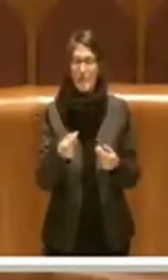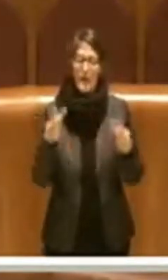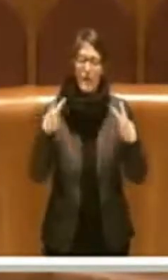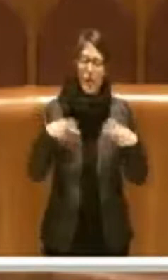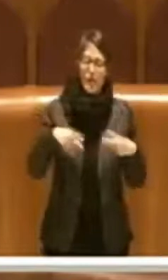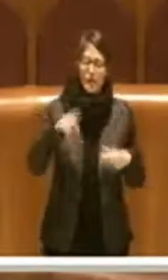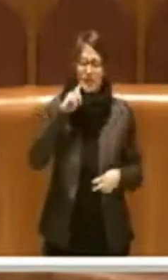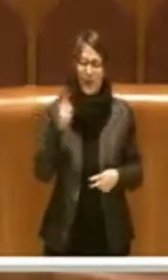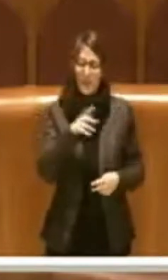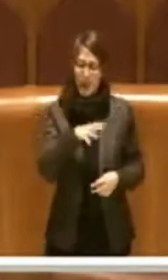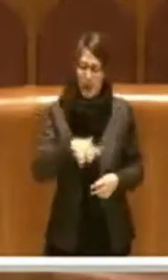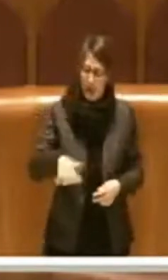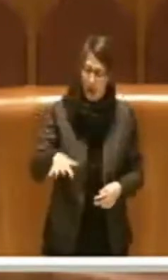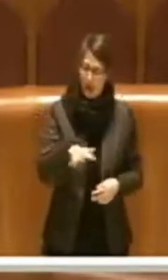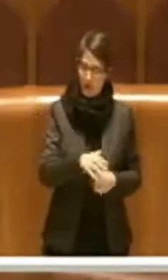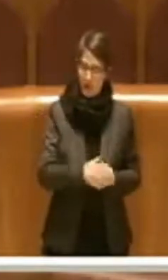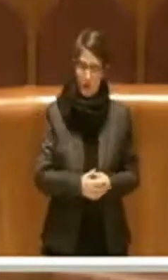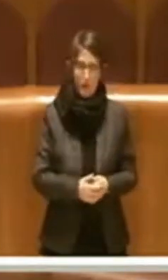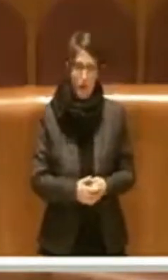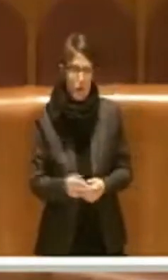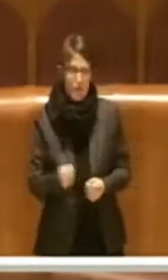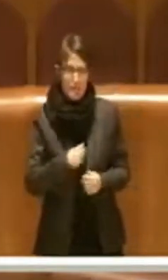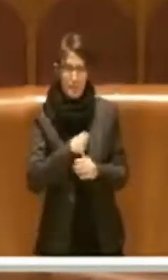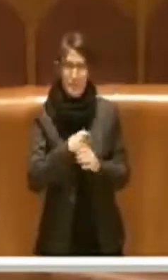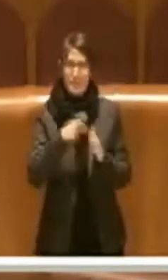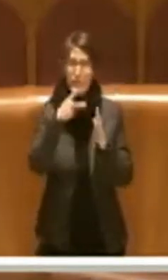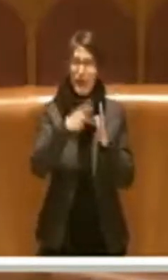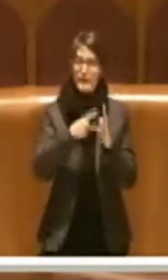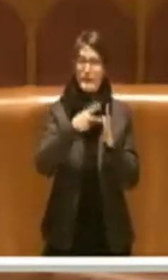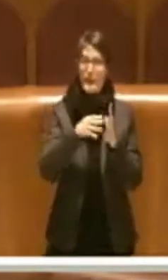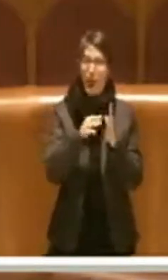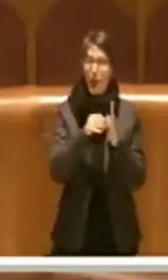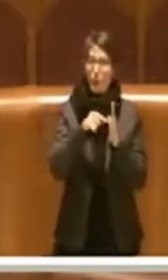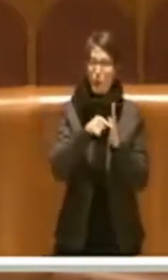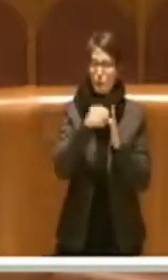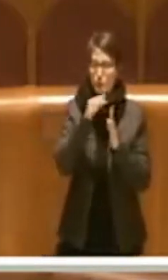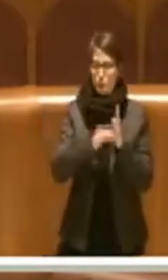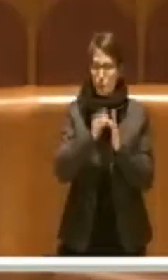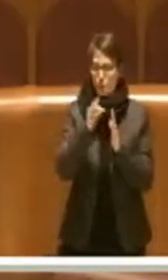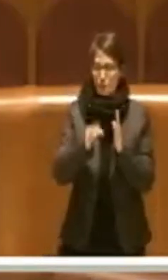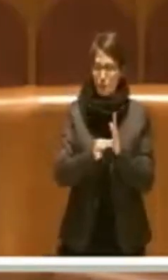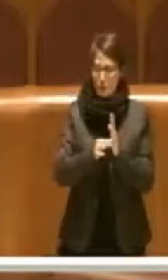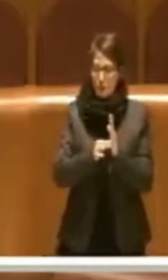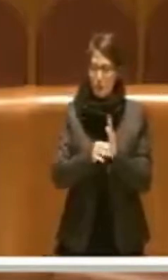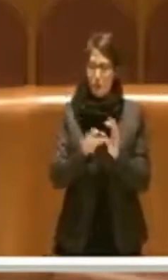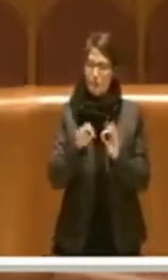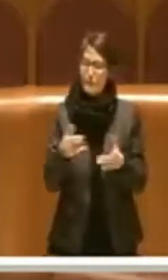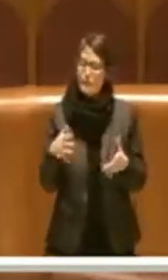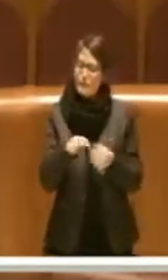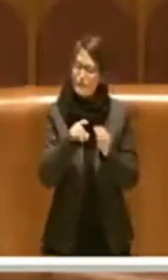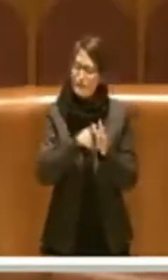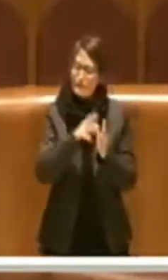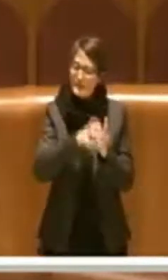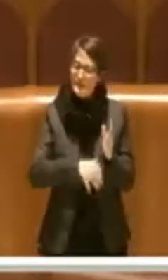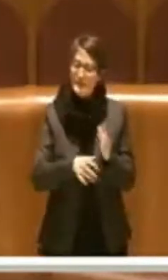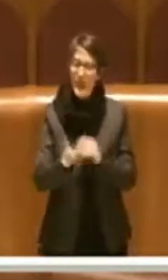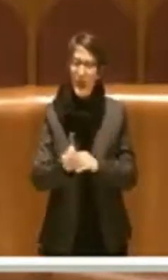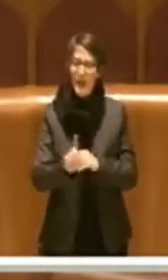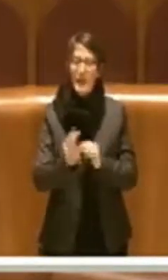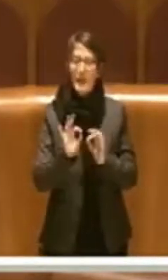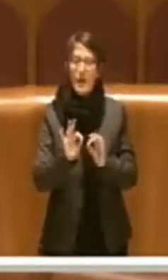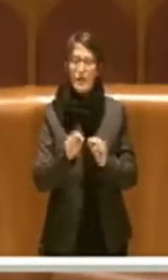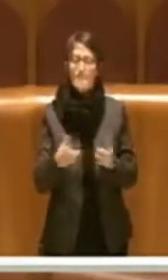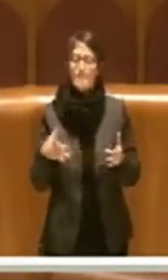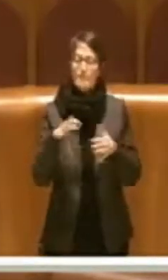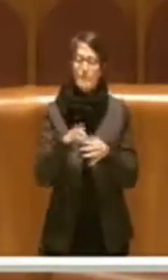secondo punto invece dell'ordine del giorno riguarda non direttamente la delibera, ma il PRU a